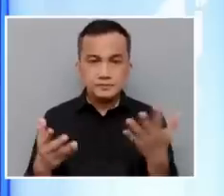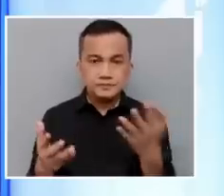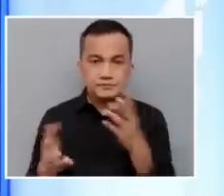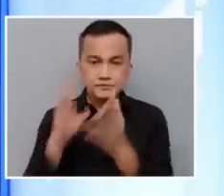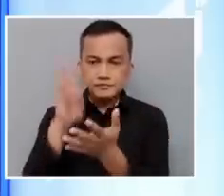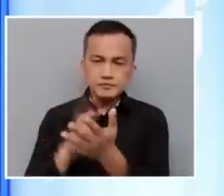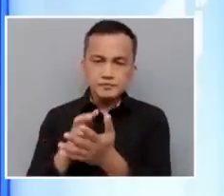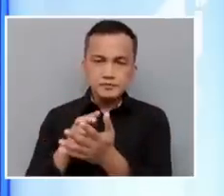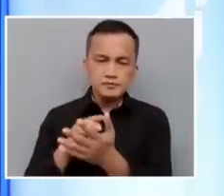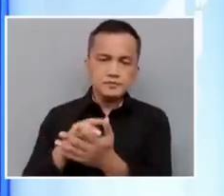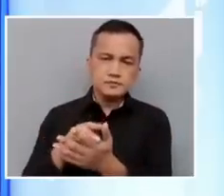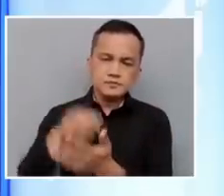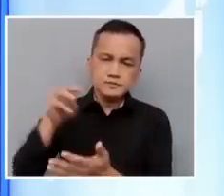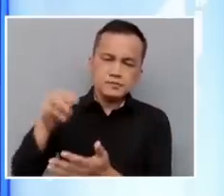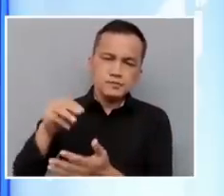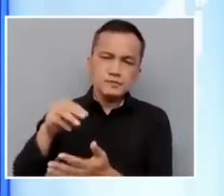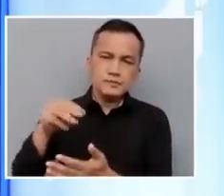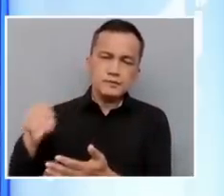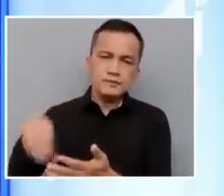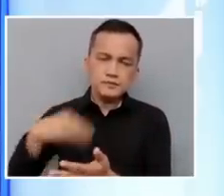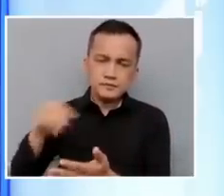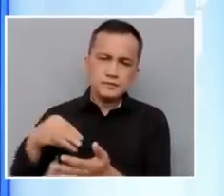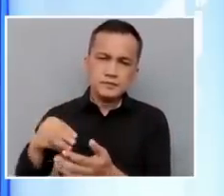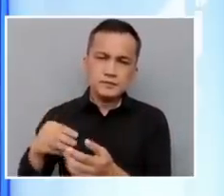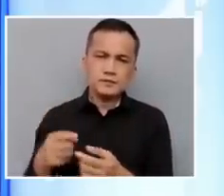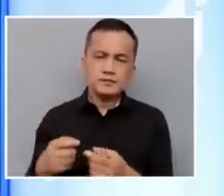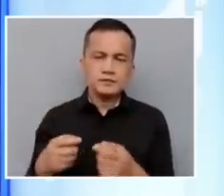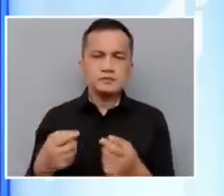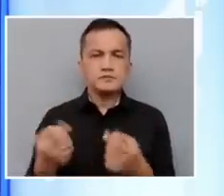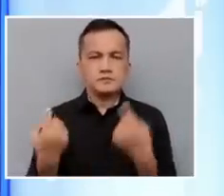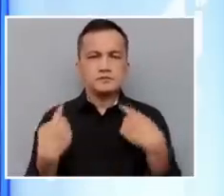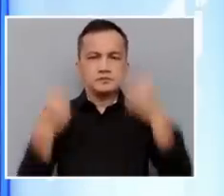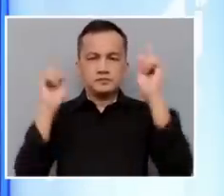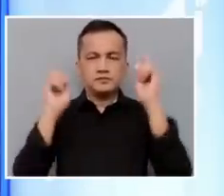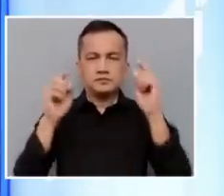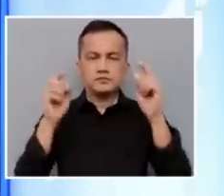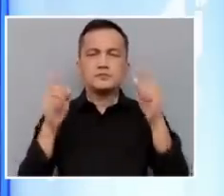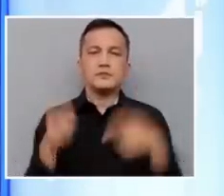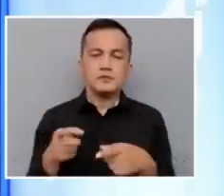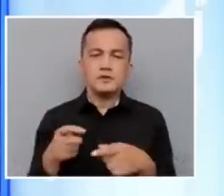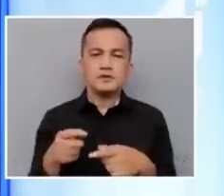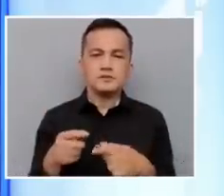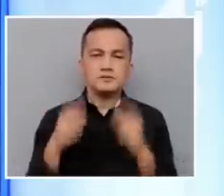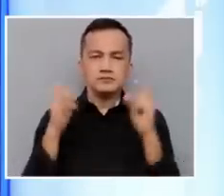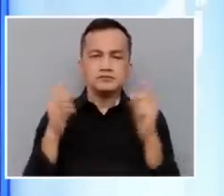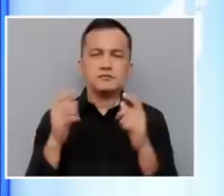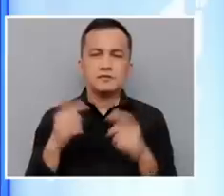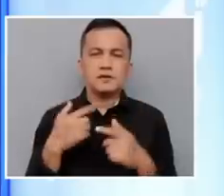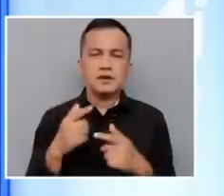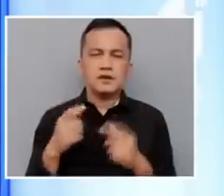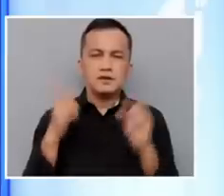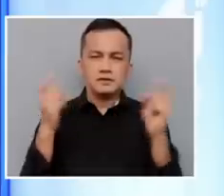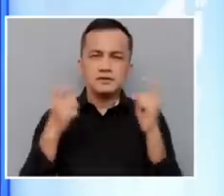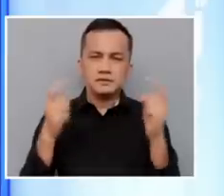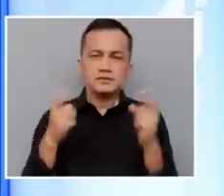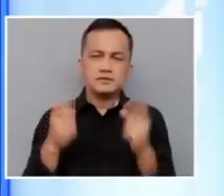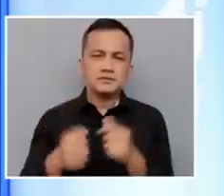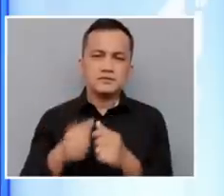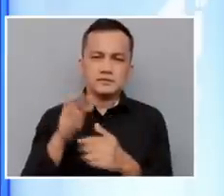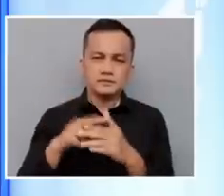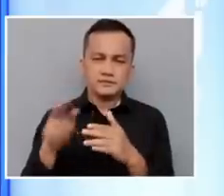para ipagdiwang ang resulta ng halalan. At naroon si Ina Reformina. Ina, kumusta